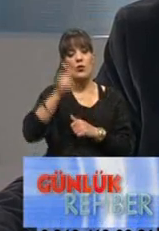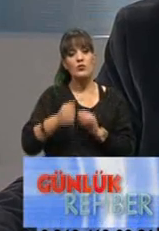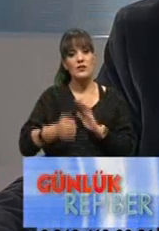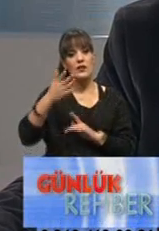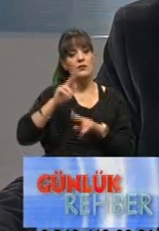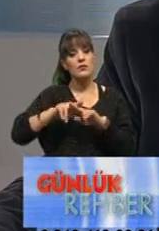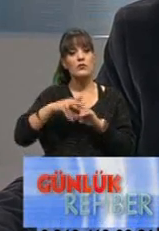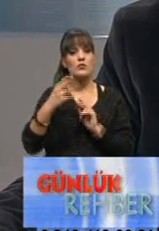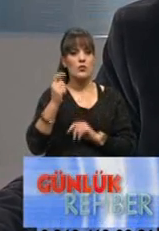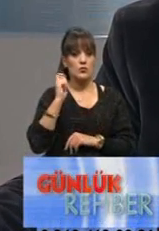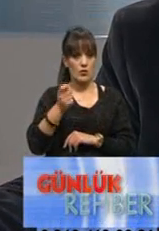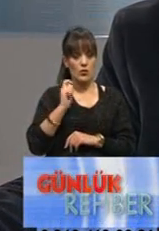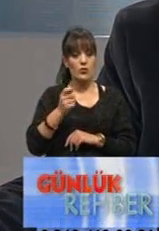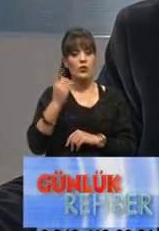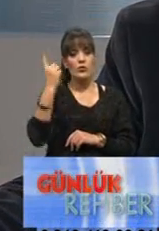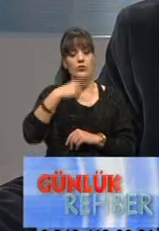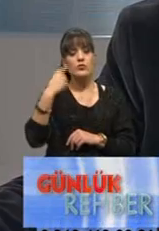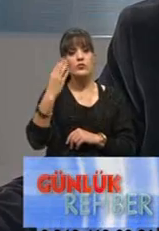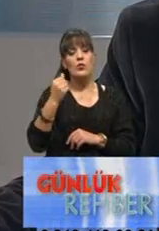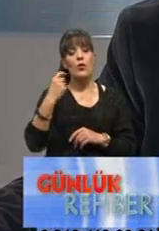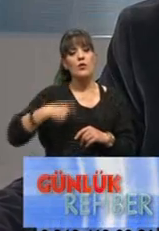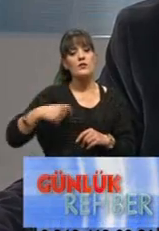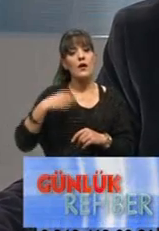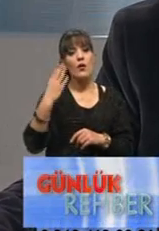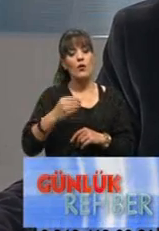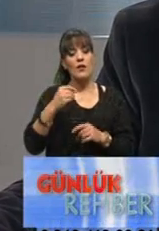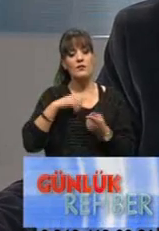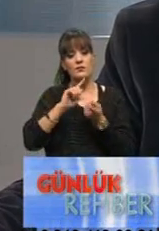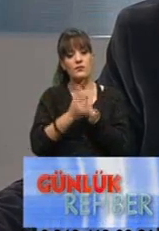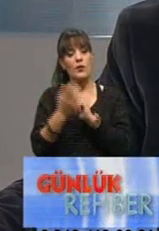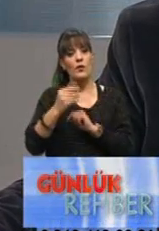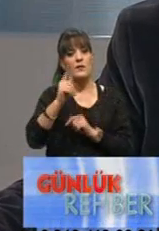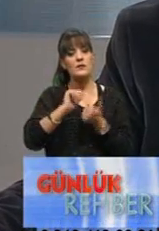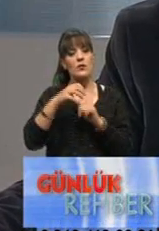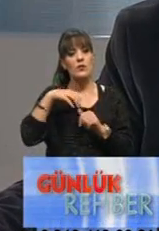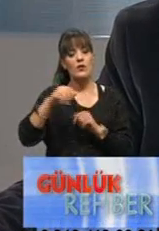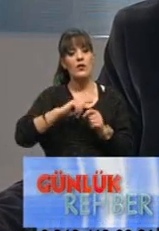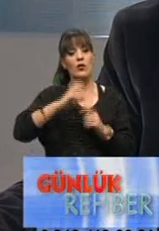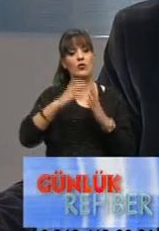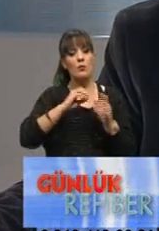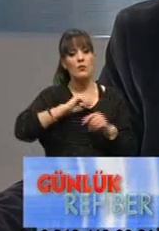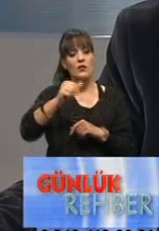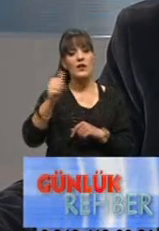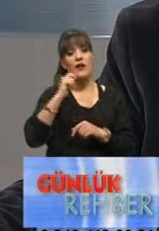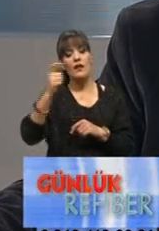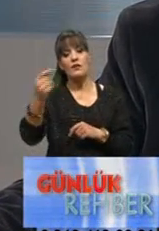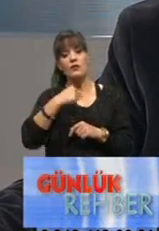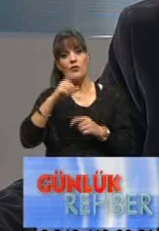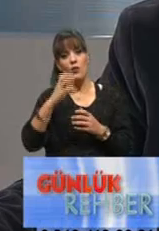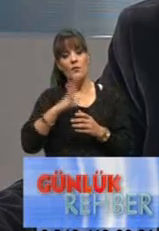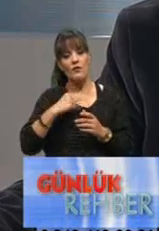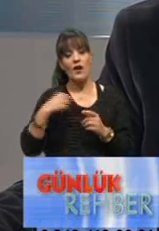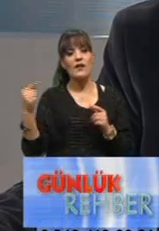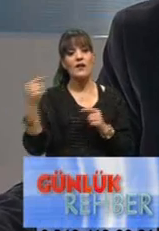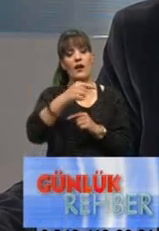yetiştirmek çok zor. Hı hı. Çünkü çok özellikleri olan bir spor dalı. Yani işte ileriye dönüşlü toplar var, geriye dönüşlü toplar var,